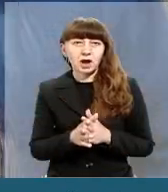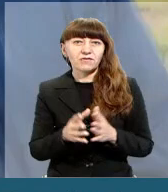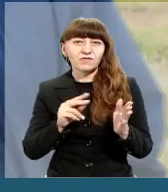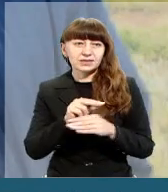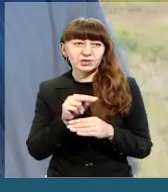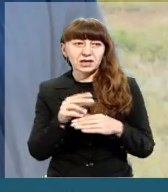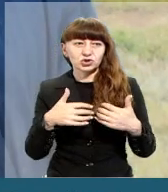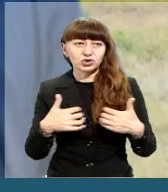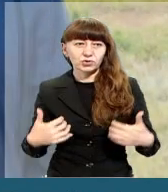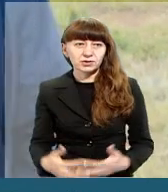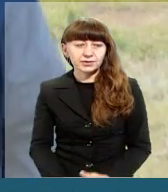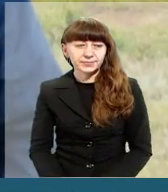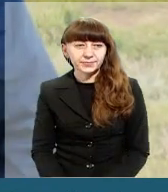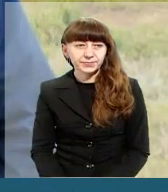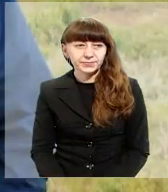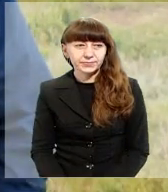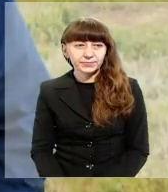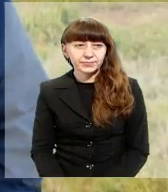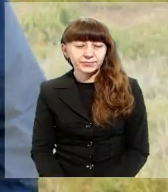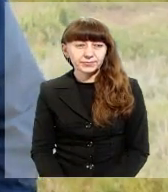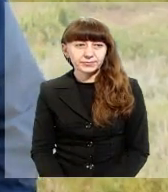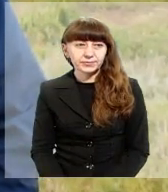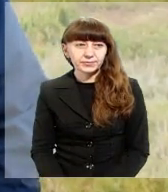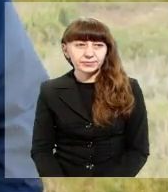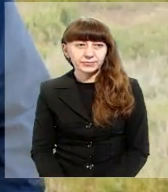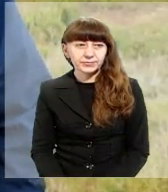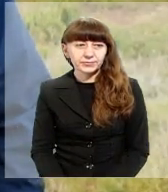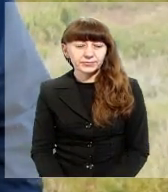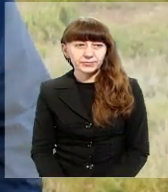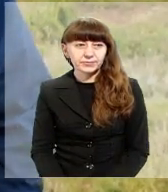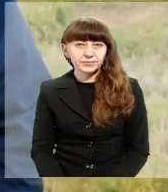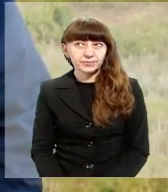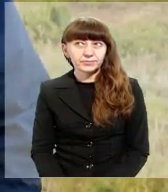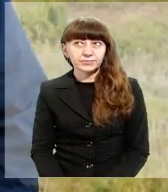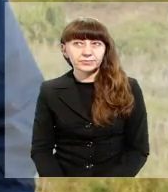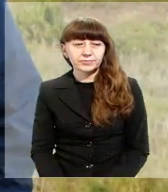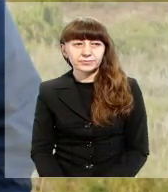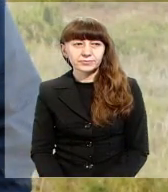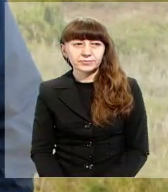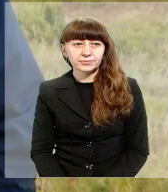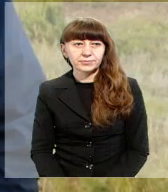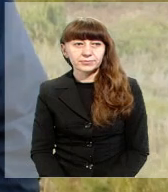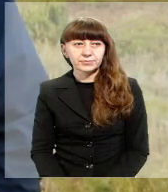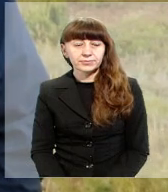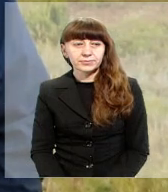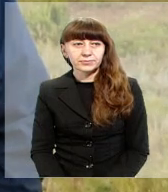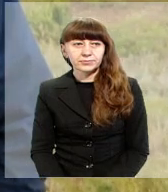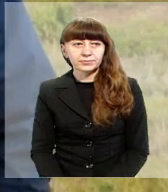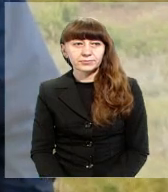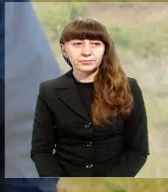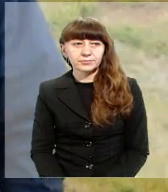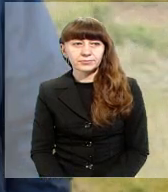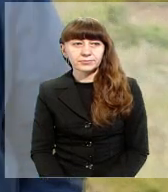болатын. Біздің облыста мекен 5 ат, өзі команда 5 ат болу керек, сол 5 аттан финишқа ең кемінде 3 ат жету